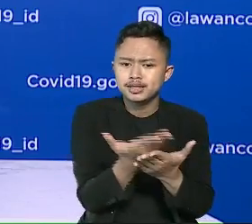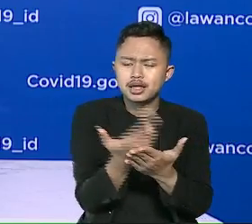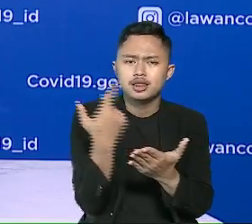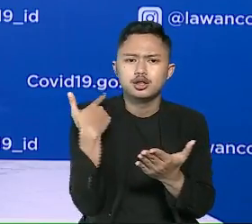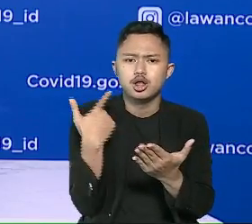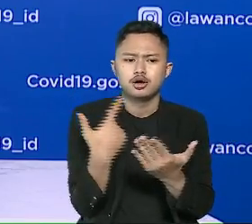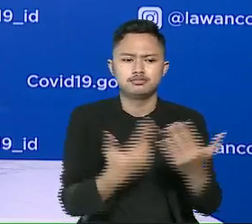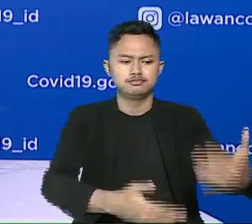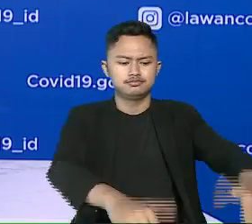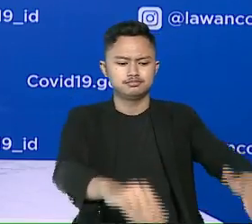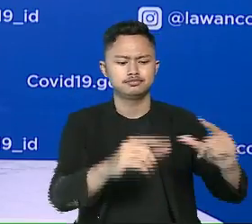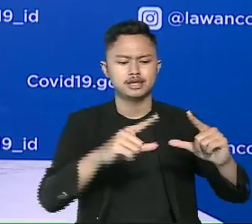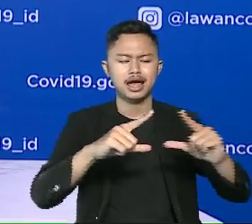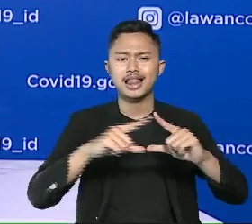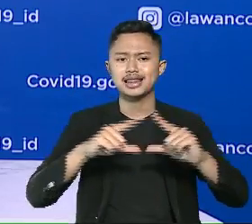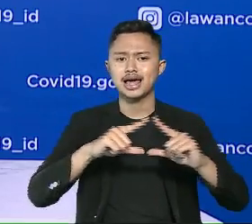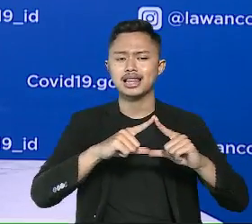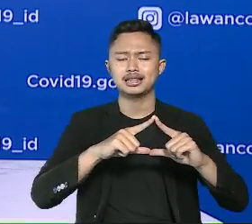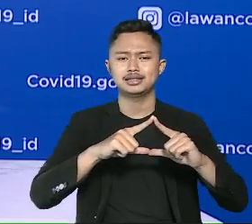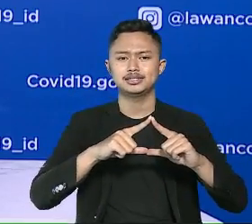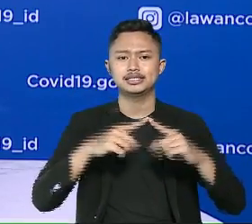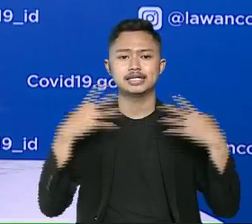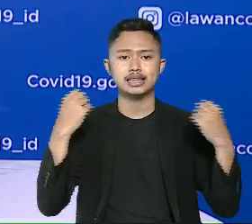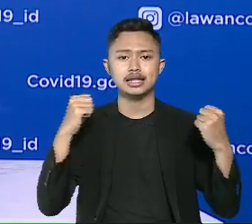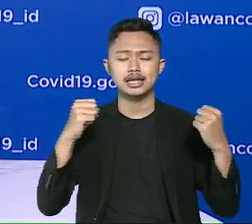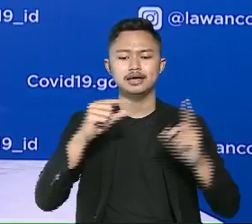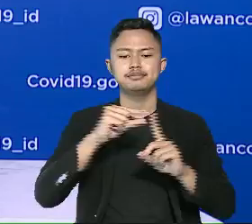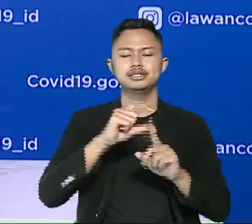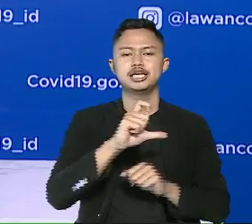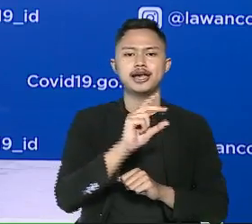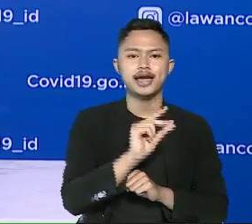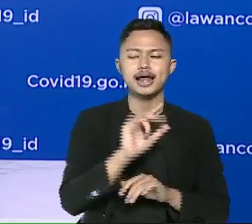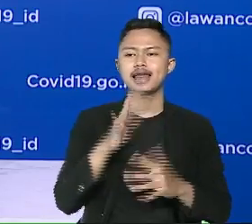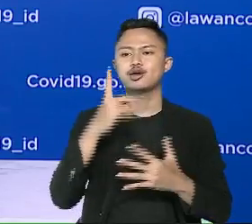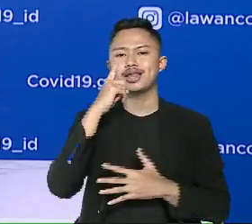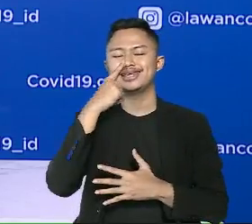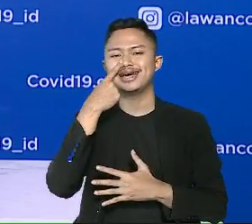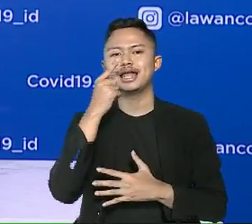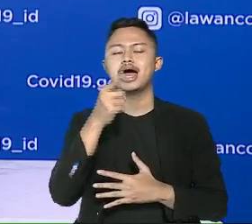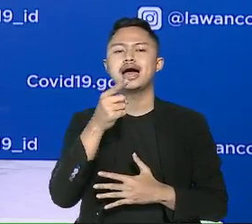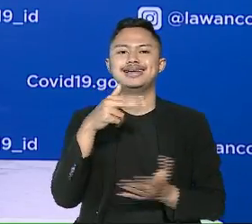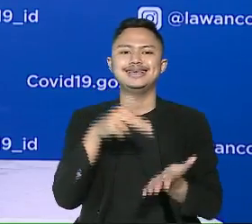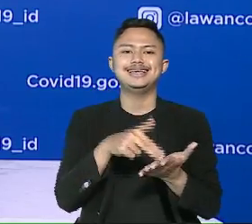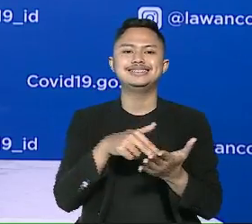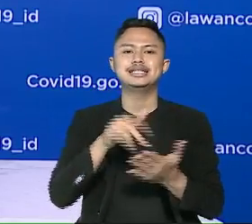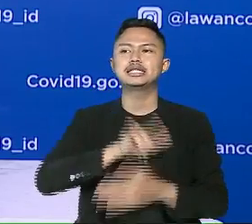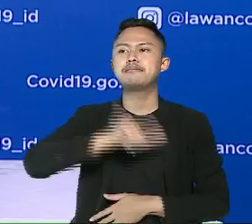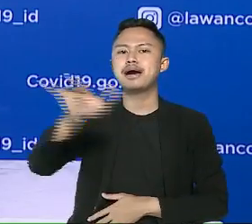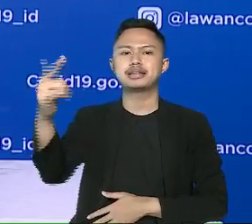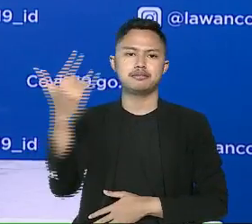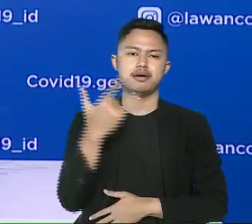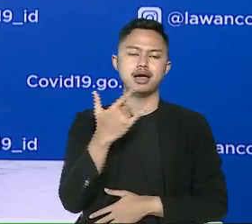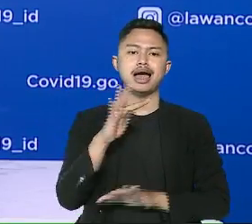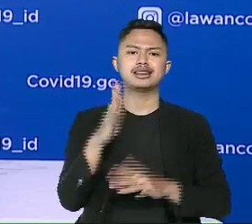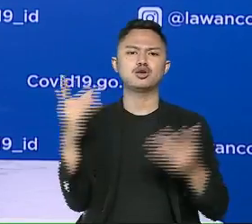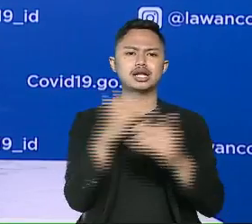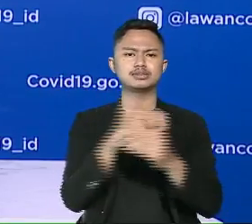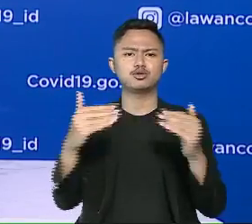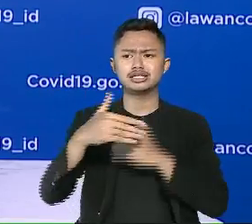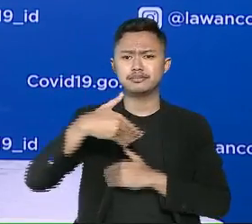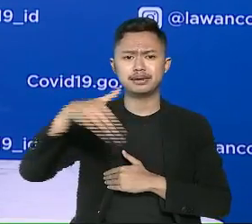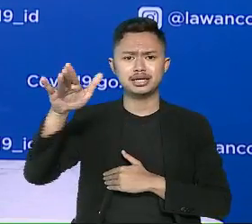bahwa pemberlakuan alternatif syarat perjalanan yaitu PCR atau antigen serta protokol kesehatan selama perjalanan